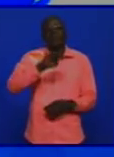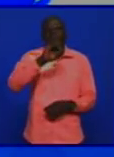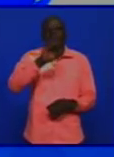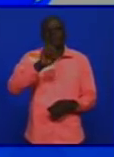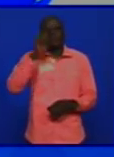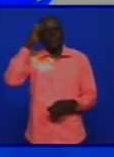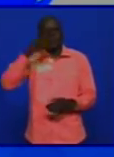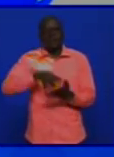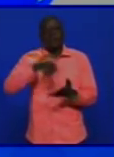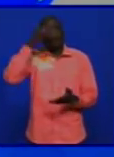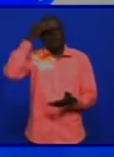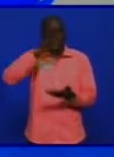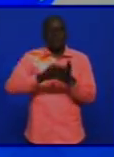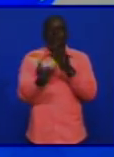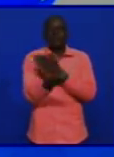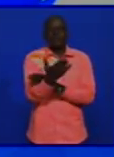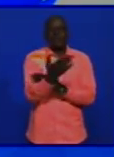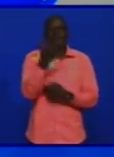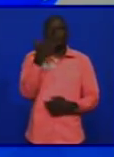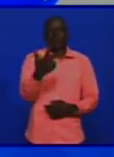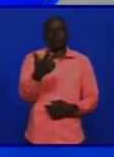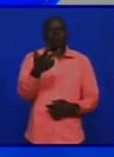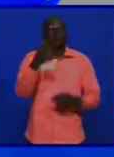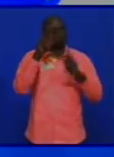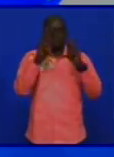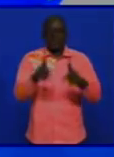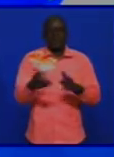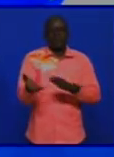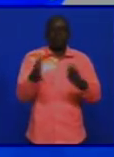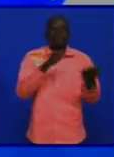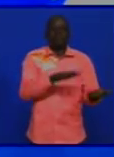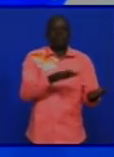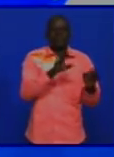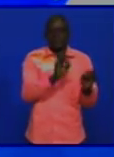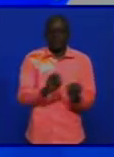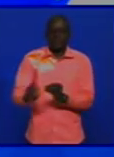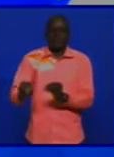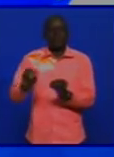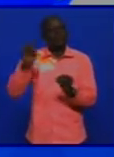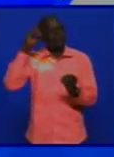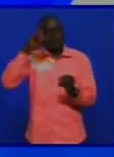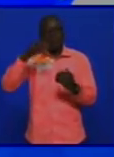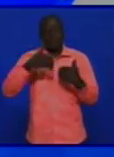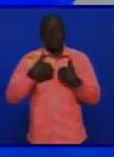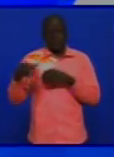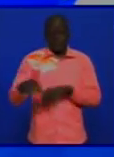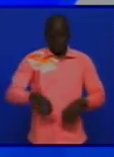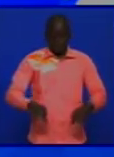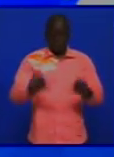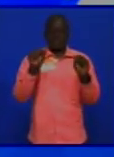matin que 3 gendarmes ont perdu la vie. Les opérations de ratissage se poursuivent.